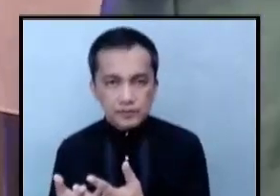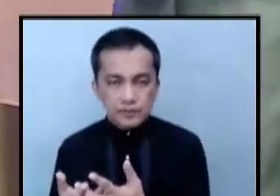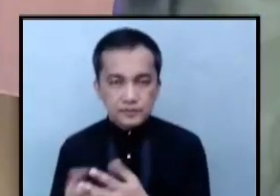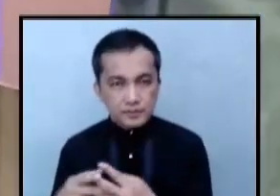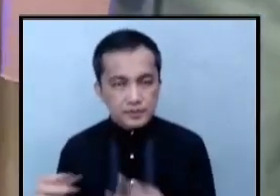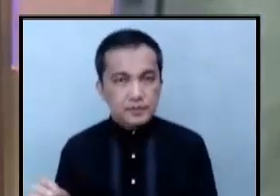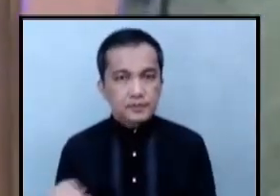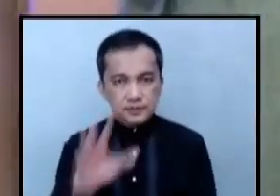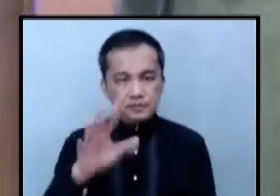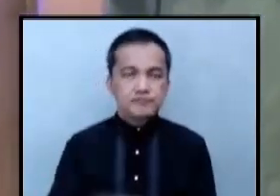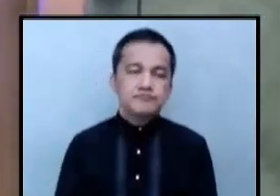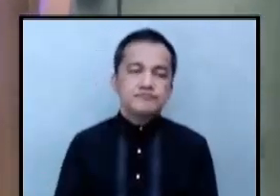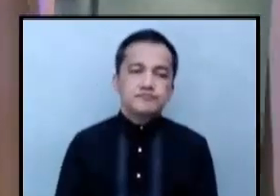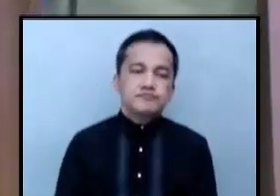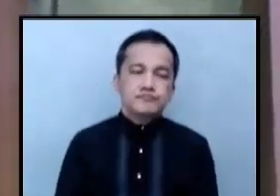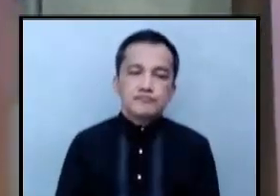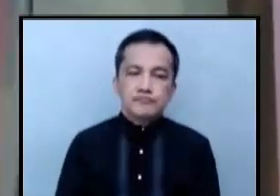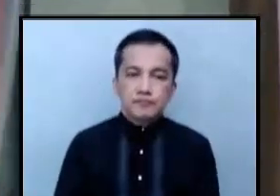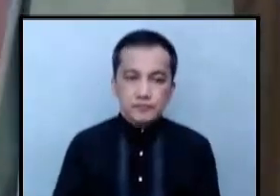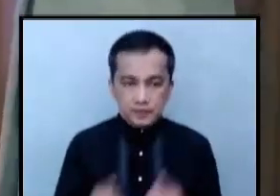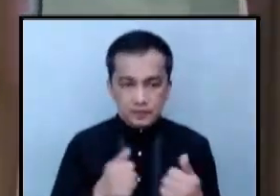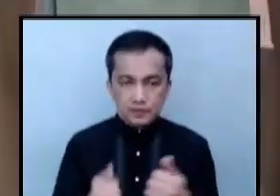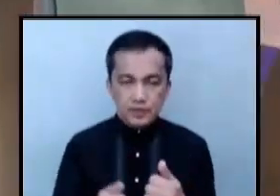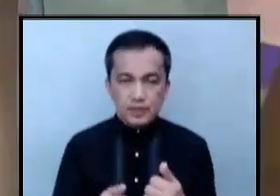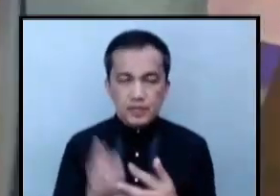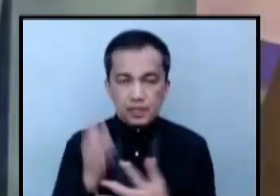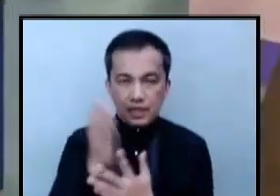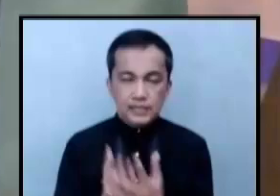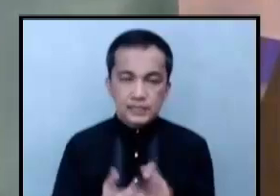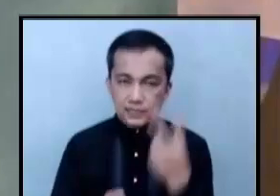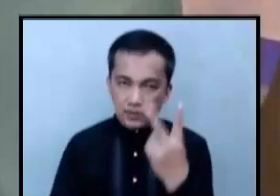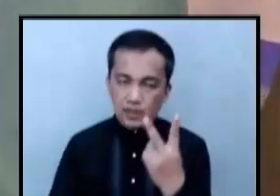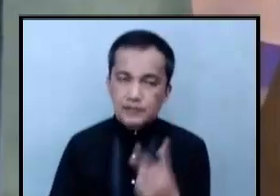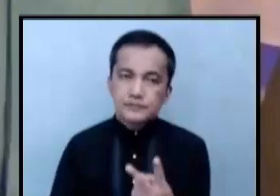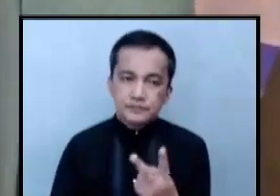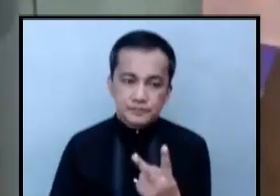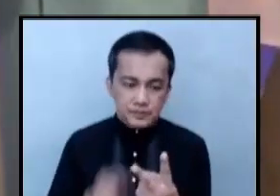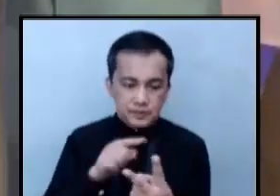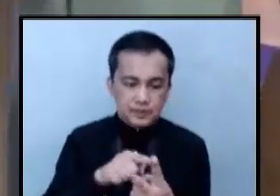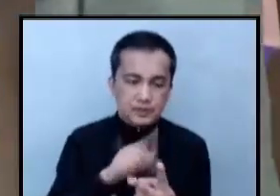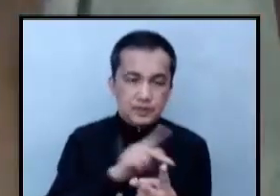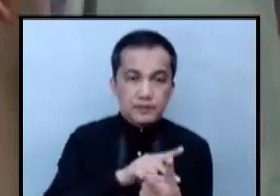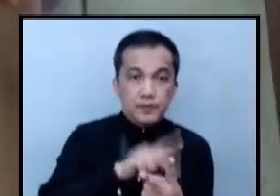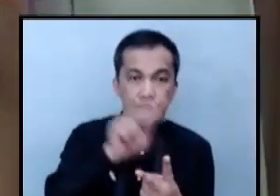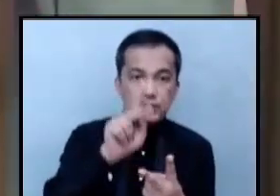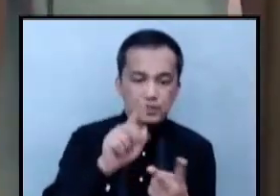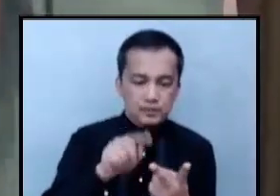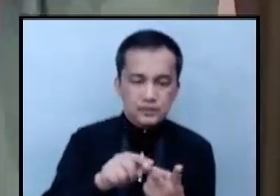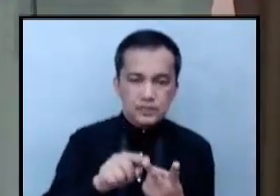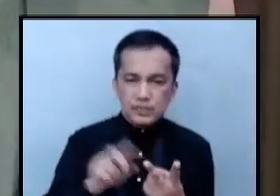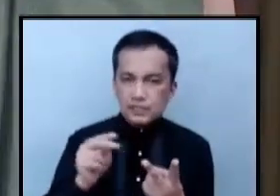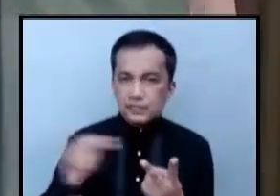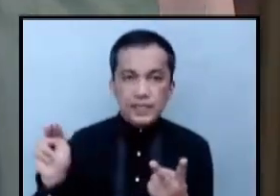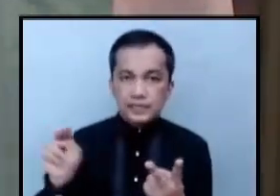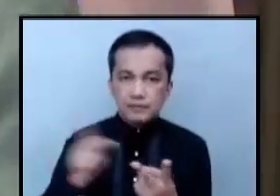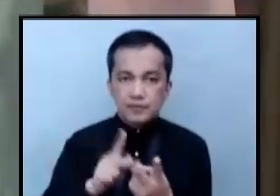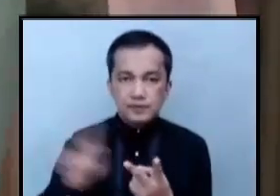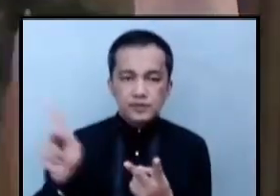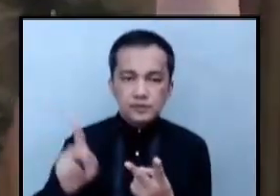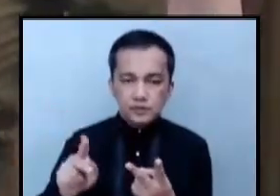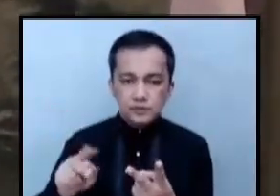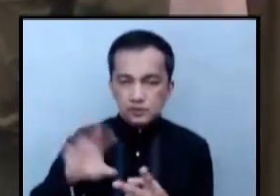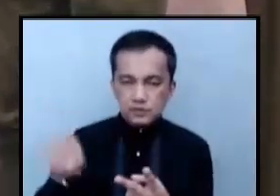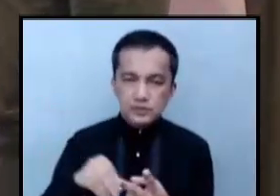Ang kompetisyong ito ay nahati sa dalawang kategorya, ang professional category at non-professional including children